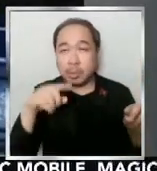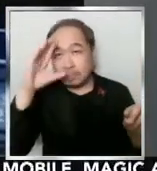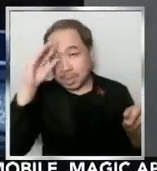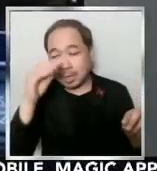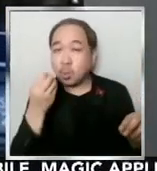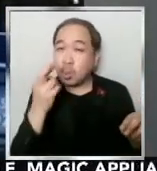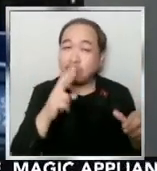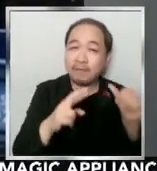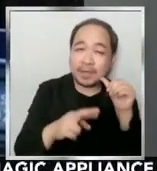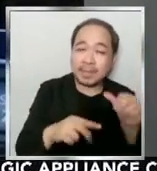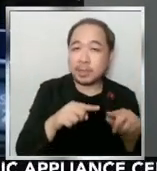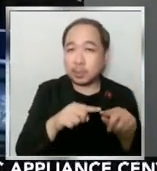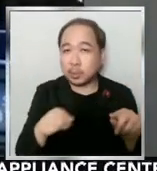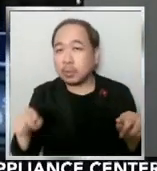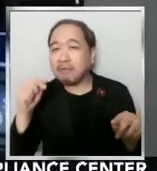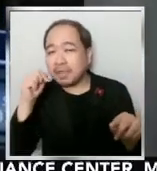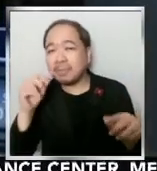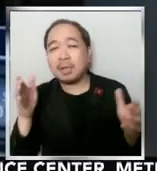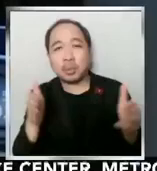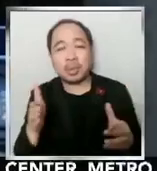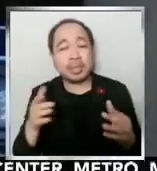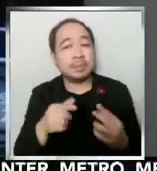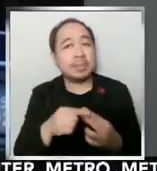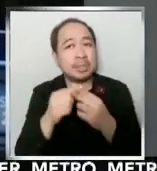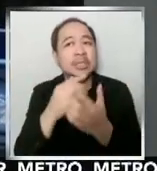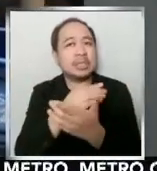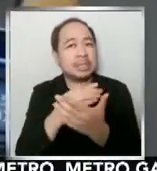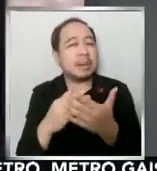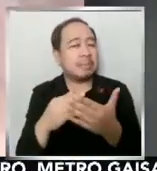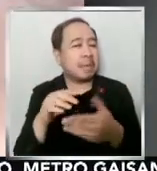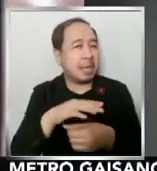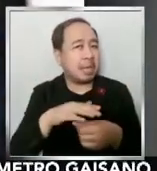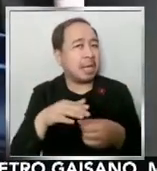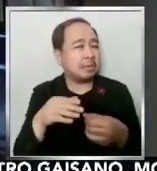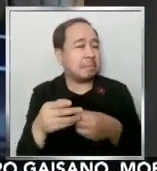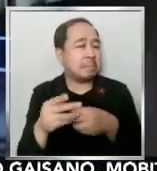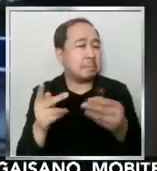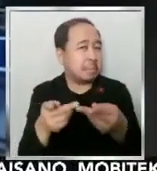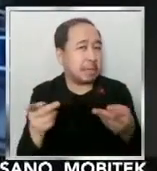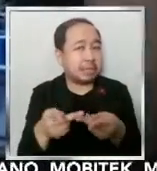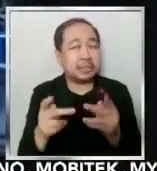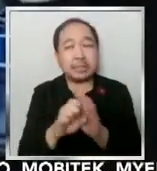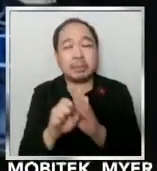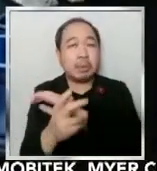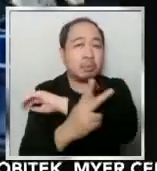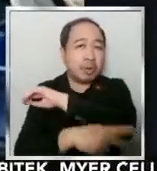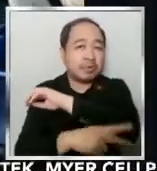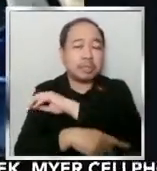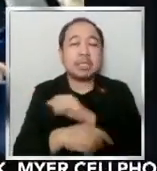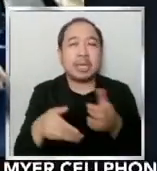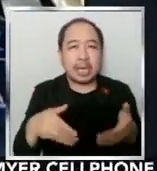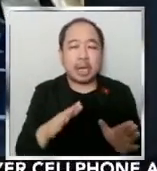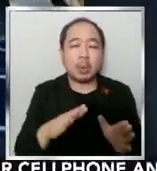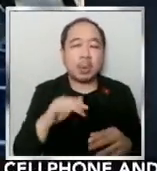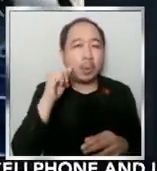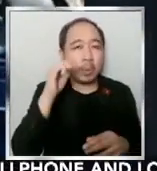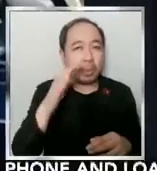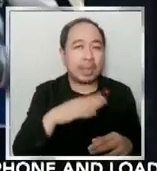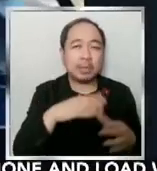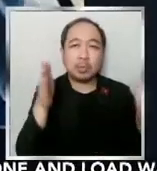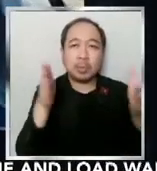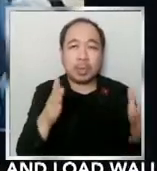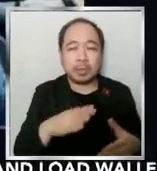areas, lalo na sa probinsya, we allow yung babae to pat-down na yung male na passengers, but not